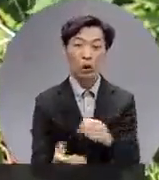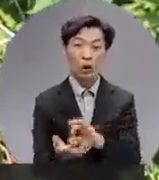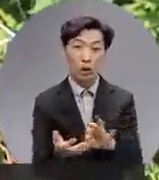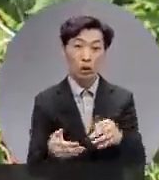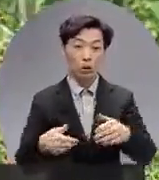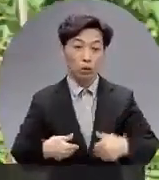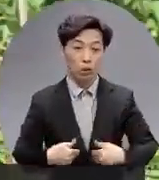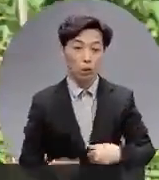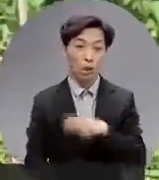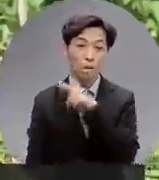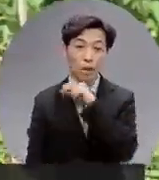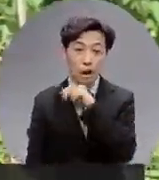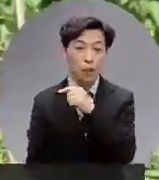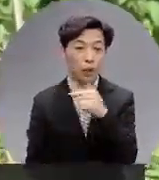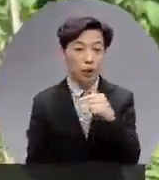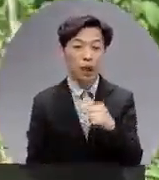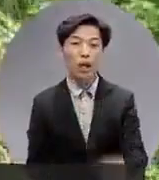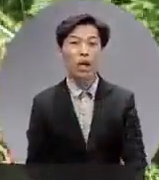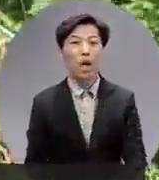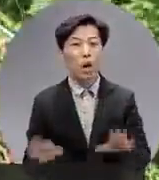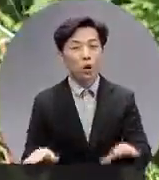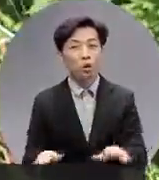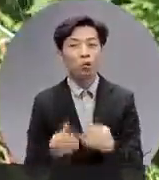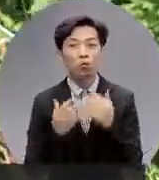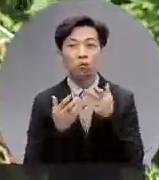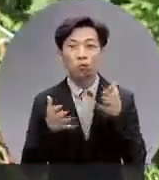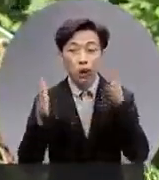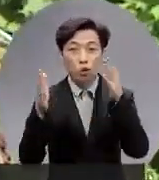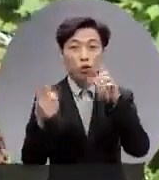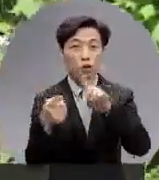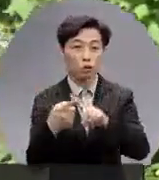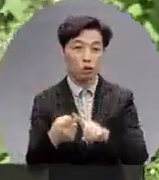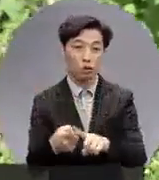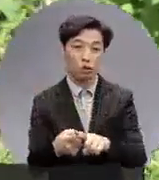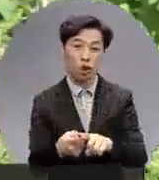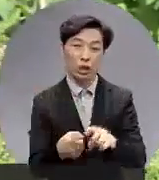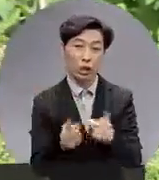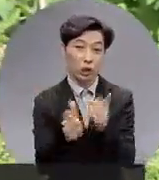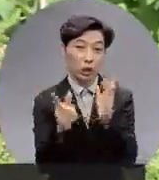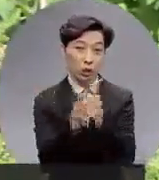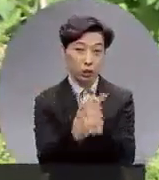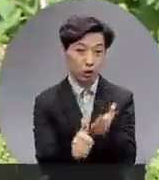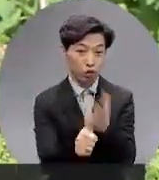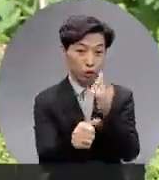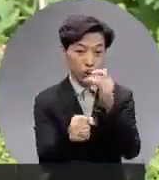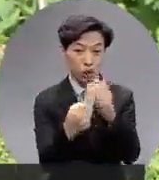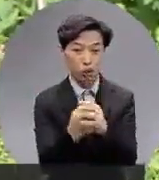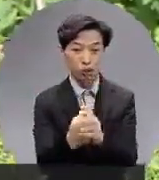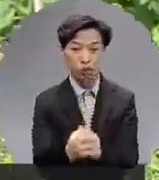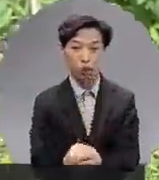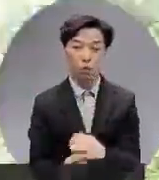들어가야 되고 그러니까 금배추 어쩌고 그러는데 저희는 다 우리가 저기 하고 있어요. 열무 같은 거 다 자급자족해서 하고 있어요.